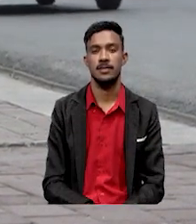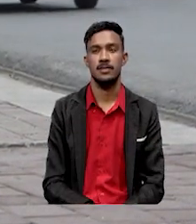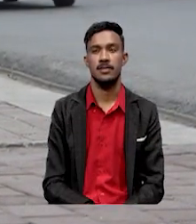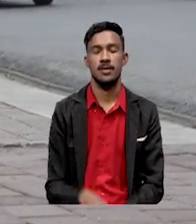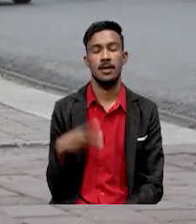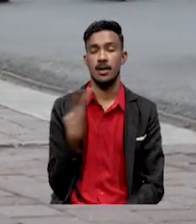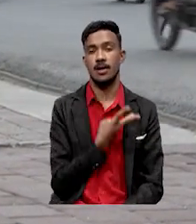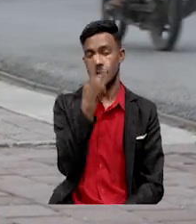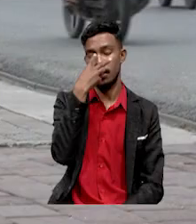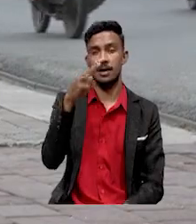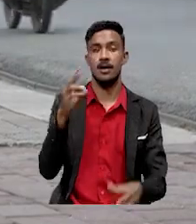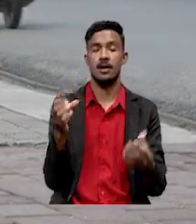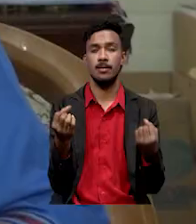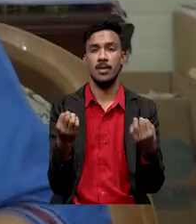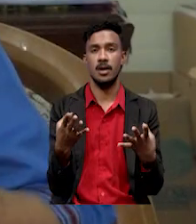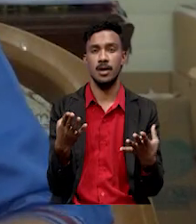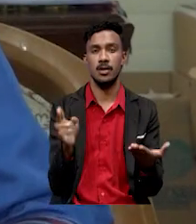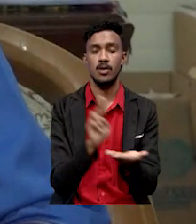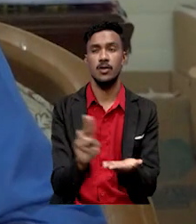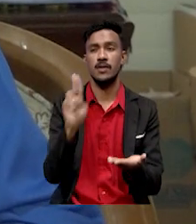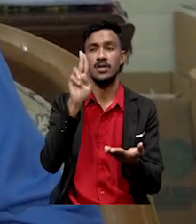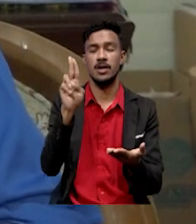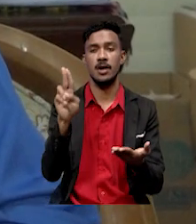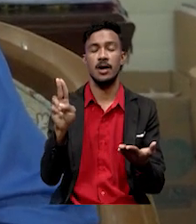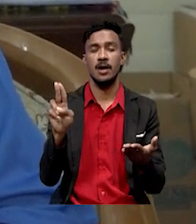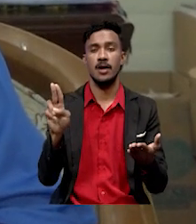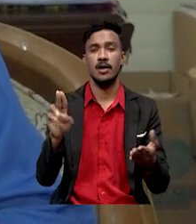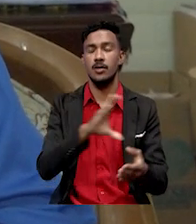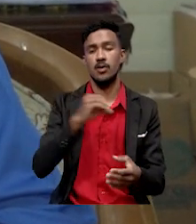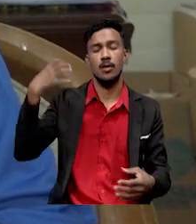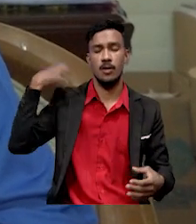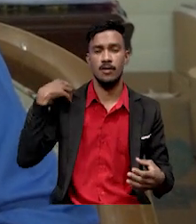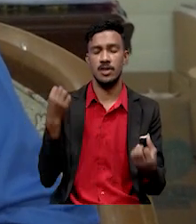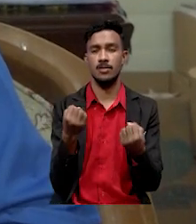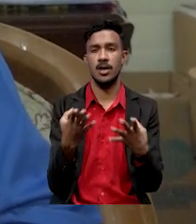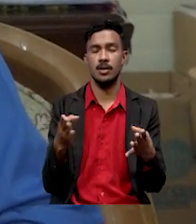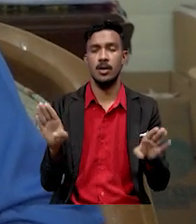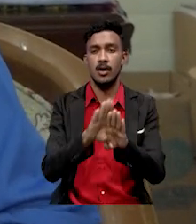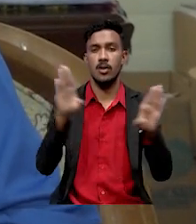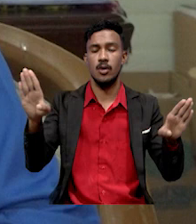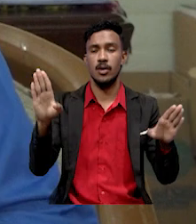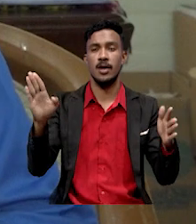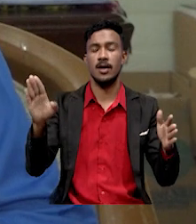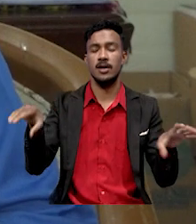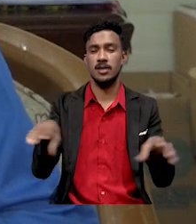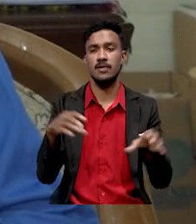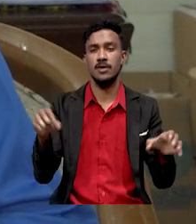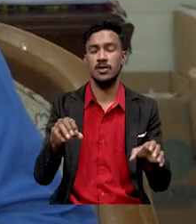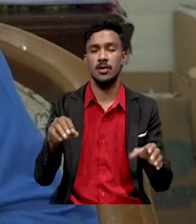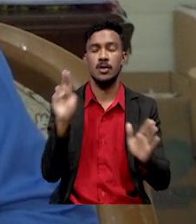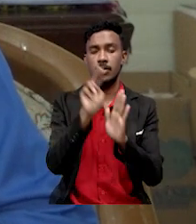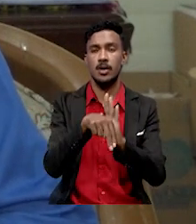Itare dalla barca istituzione sira loche vagas ho numero ne be 30 100 ma be ide ne be apply ne